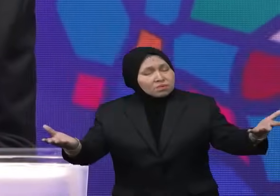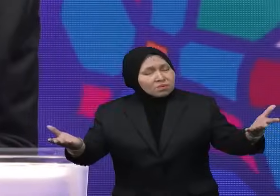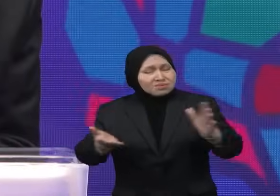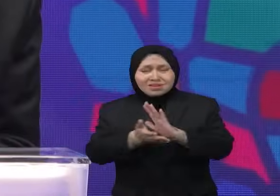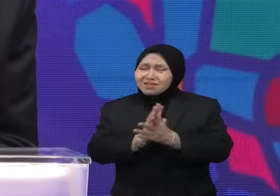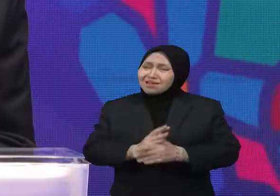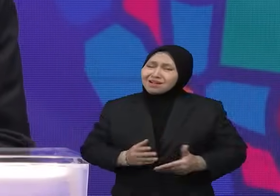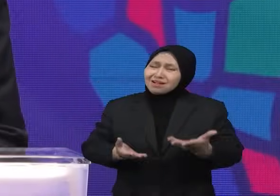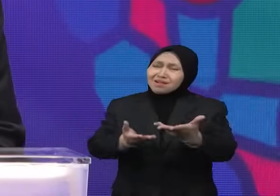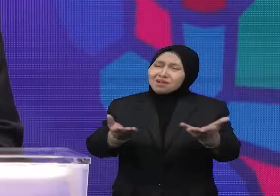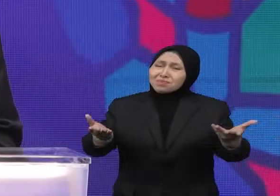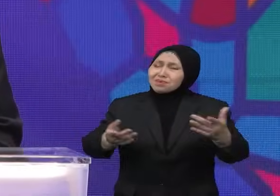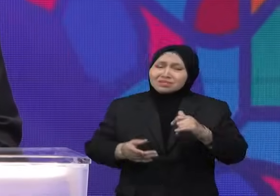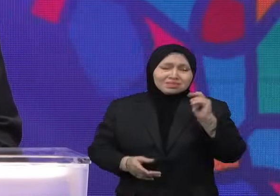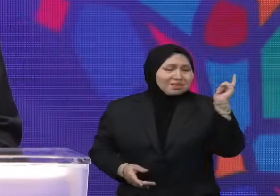تُقَاتِلُونَ فِي